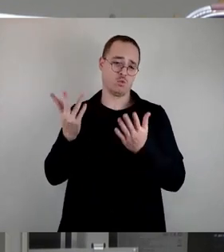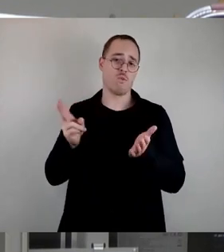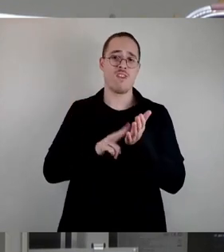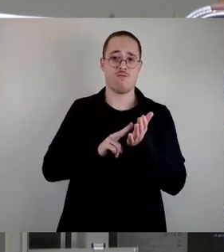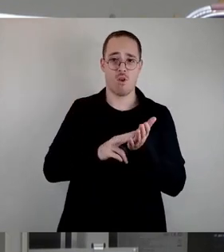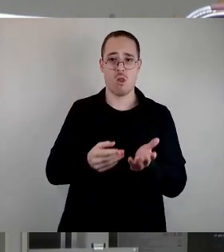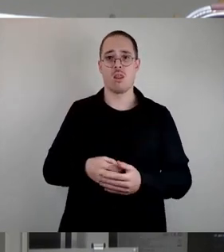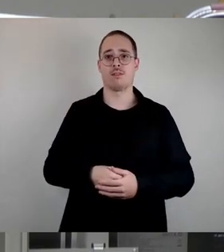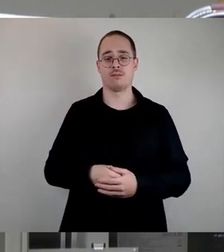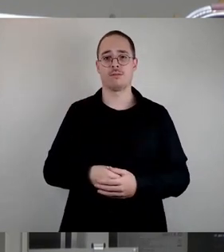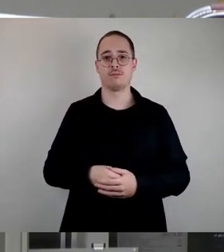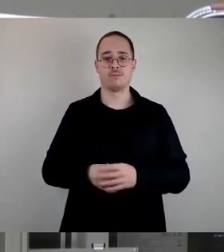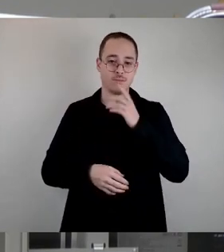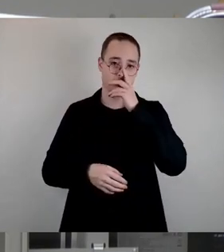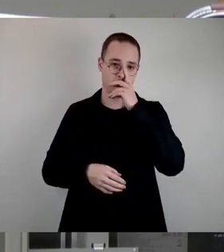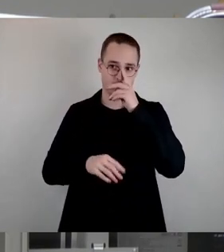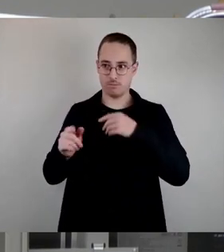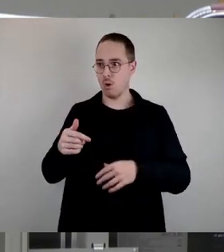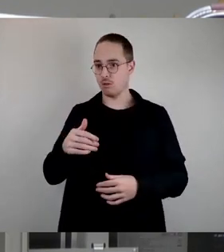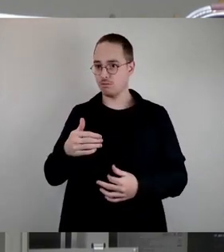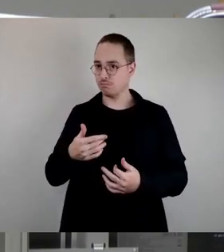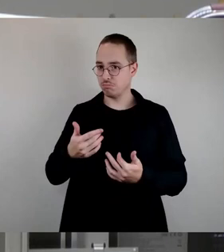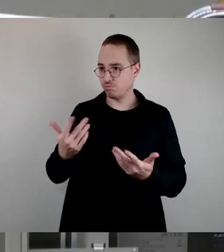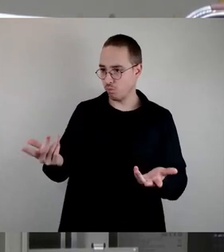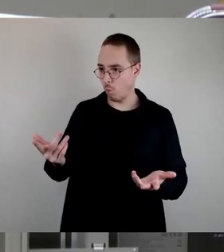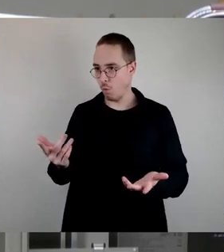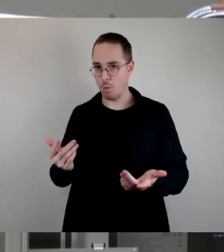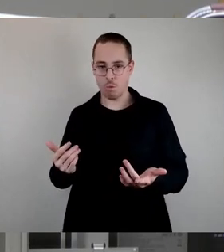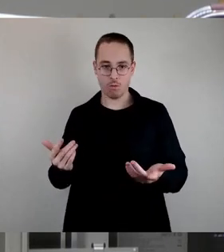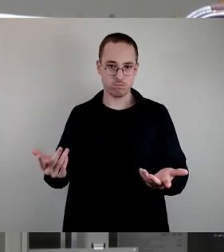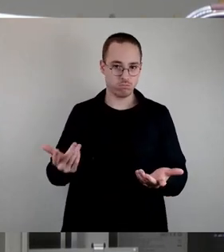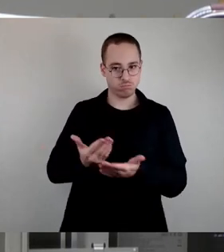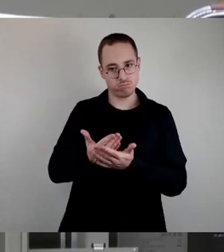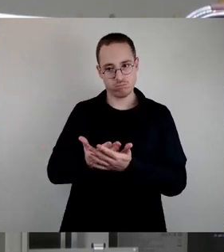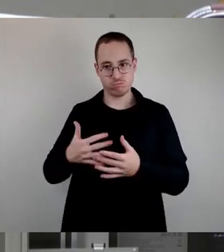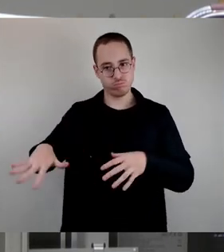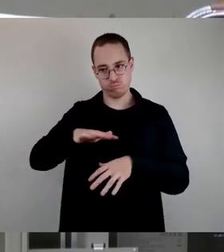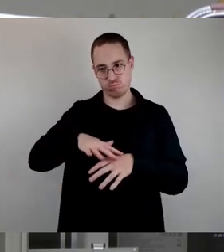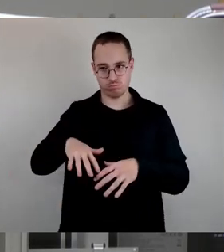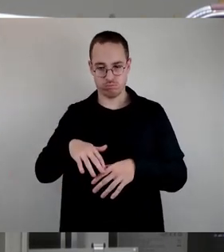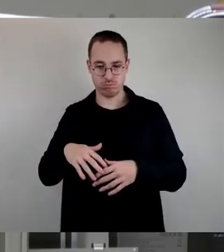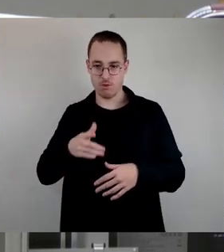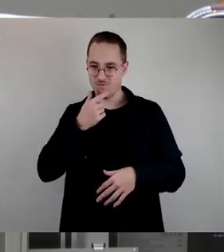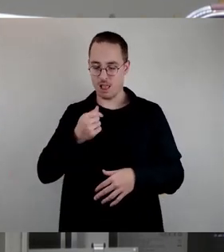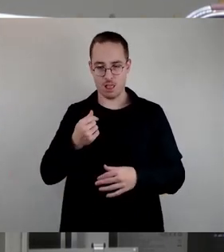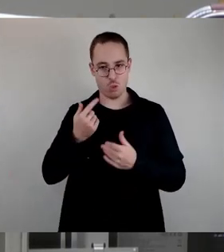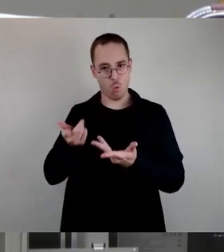relativ unberührt. Also ein wunderbarer Raum. Und was mich halt bei diesen Debatten immer ärgert, ist, dass für viele ein